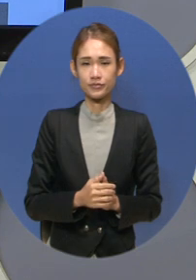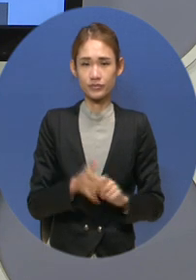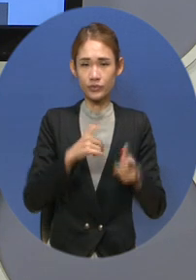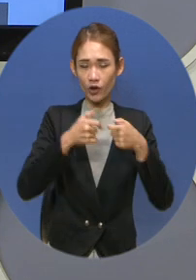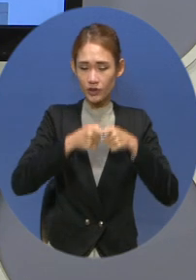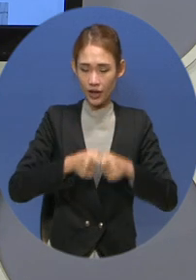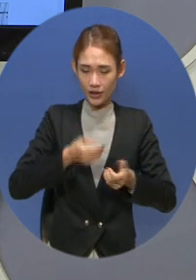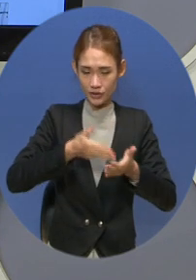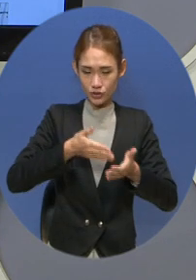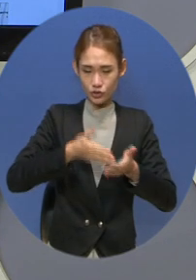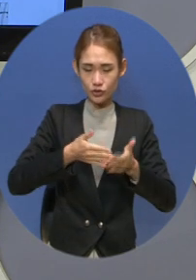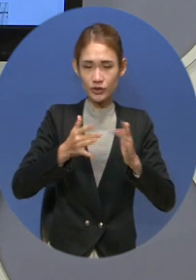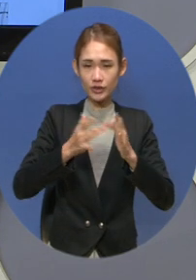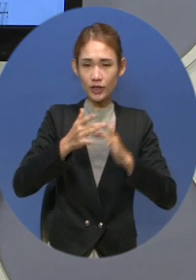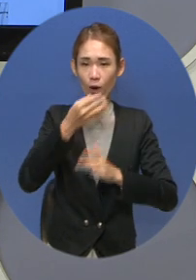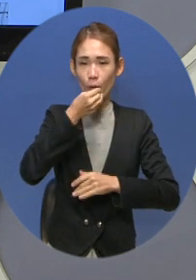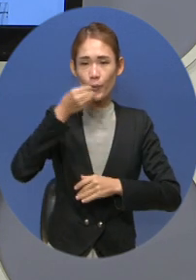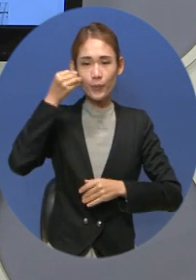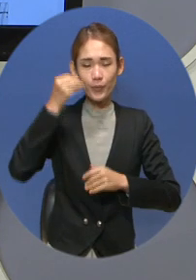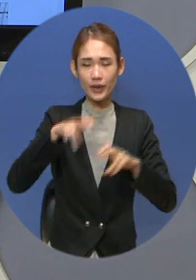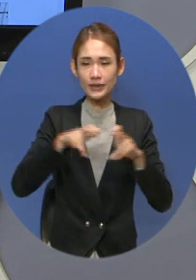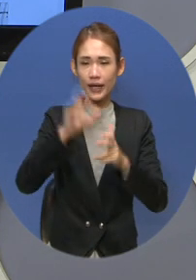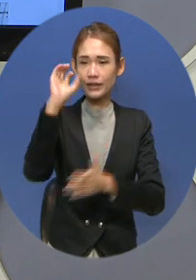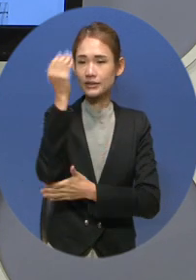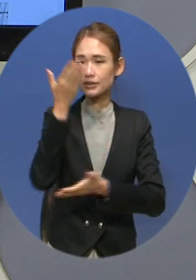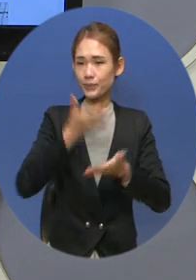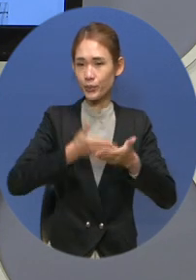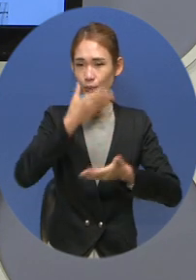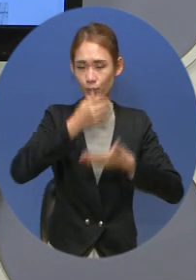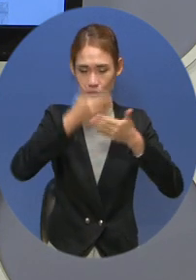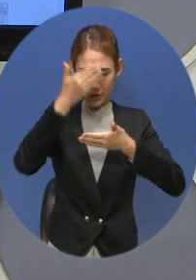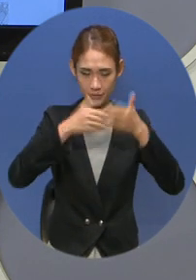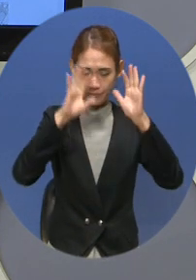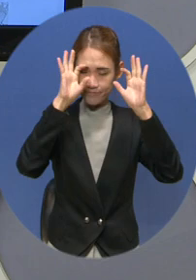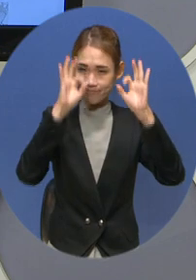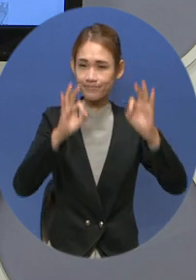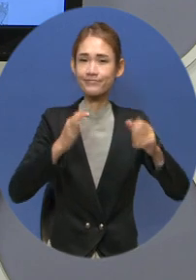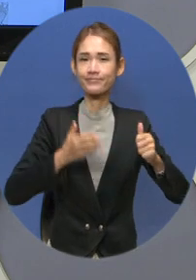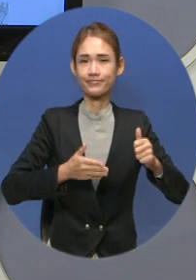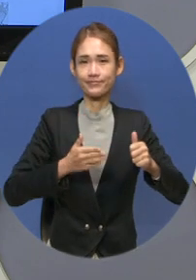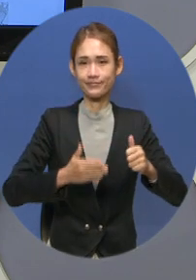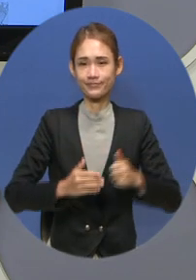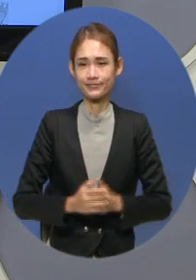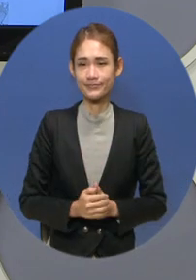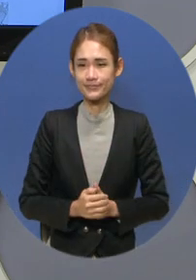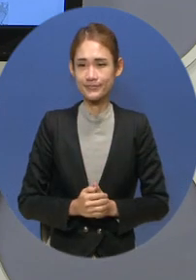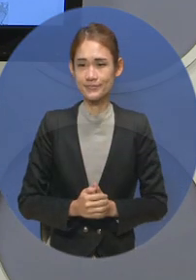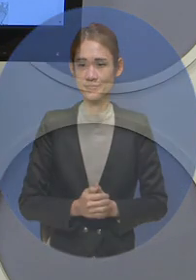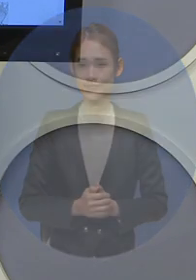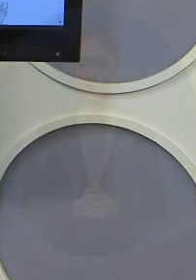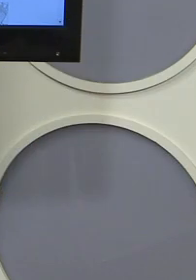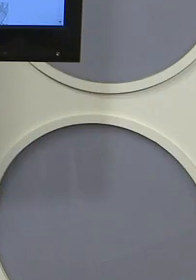이밖에 자세한 사항은 외 편 손 페이지와 장애인 신문 복지 tv 뉴스를 통해 확인할 수 있습니다